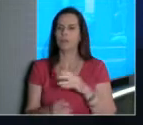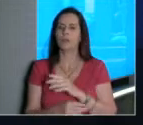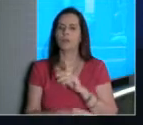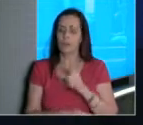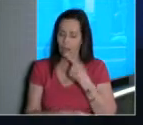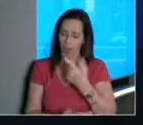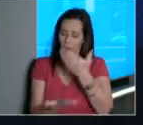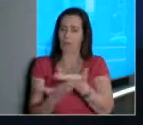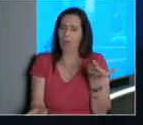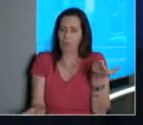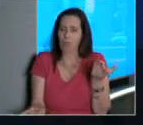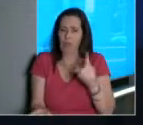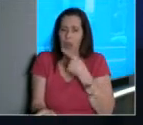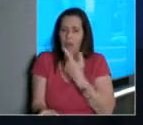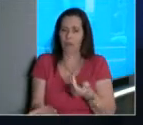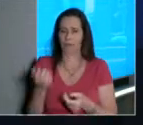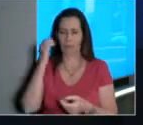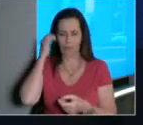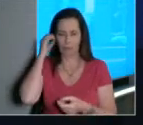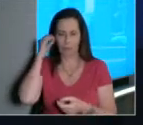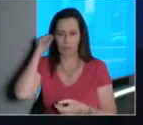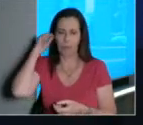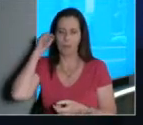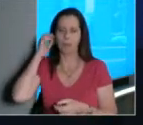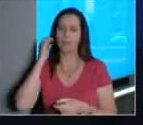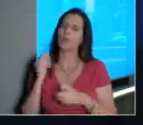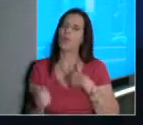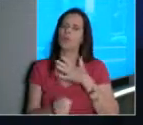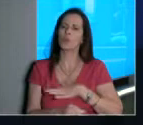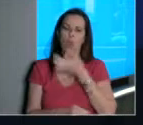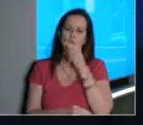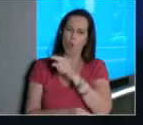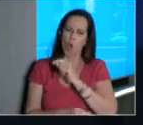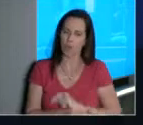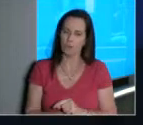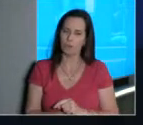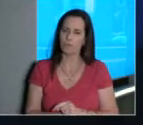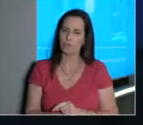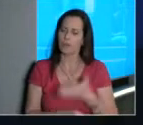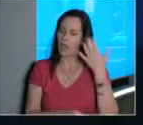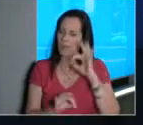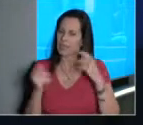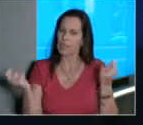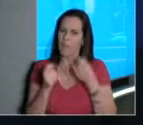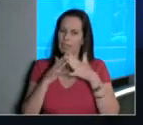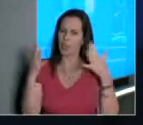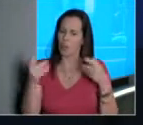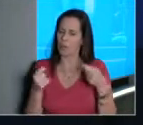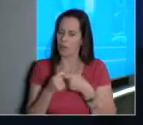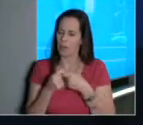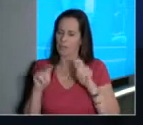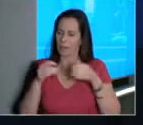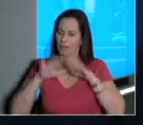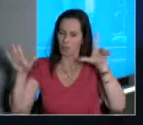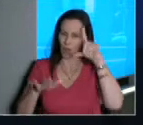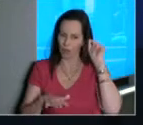לעקוף, צריך לדבר על זה. אוקיי, אנחנו עוד נרחיב בפריפריה נוספת. אריה, אני רוצה לשאול אותך, היה באמת קמפיין גדול לגבי